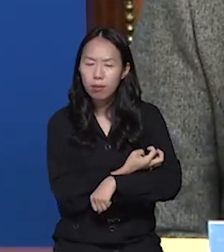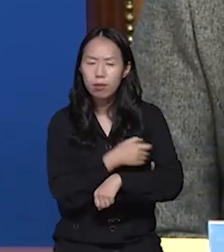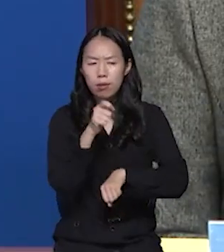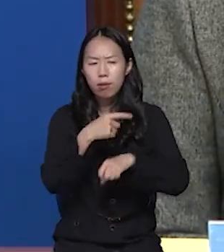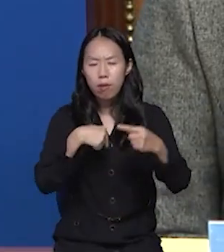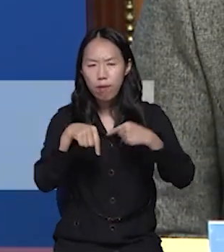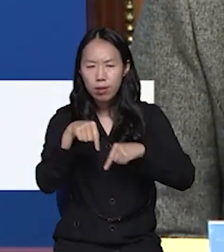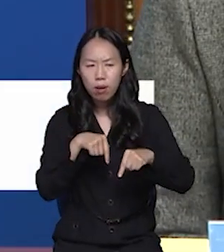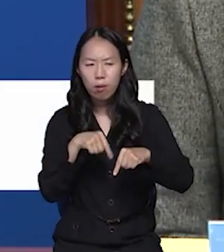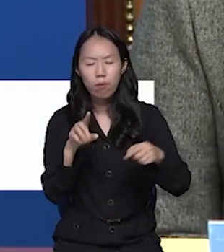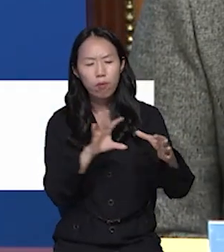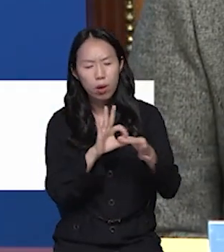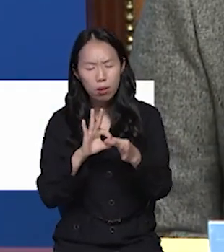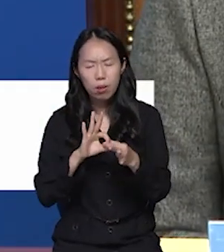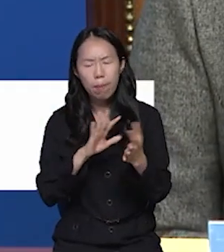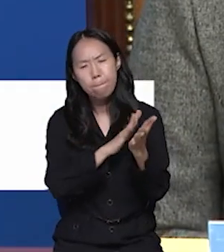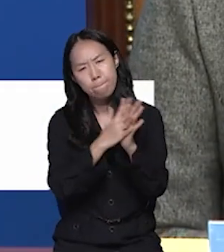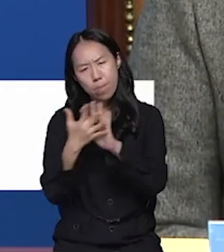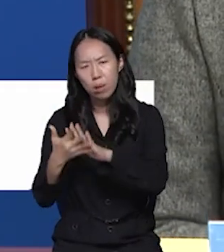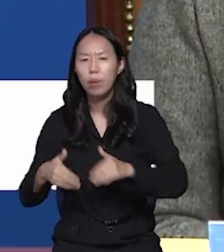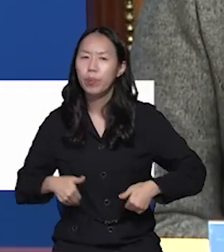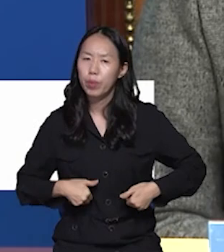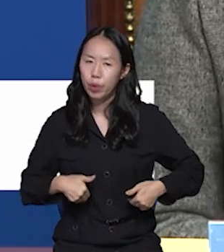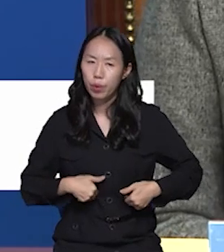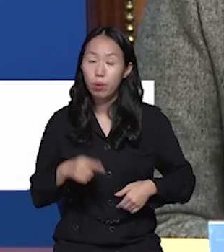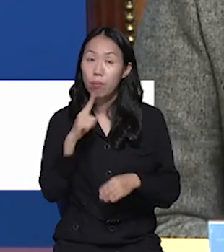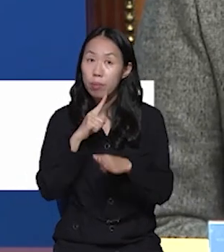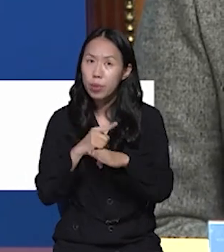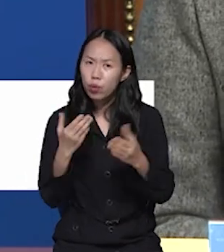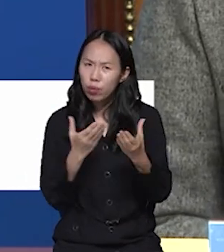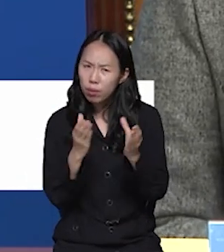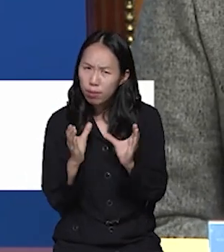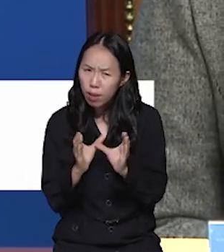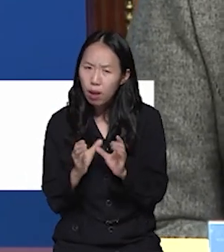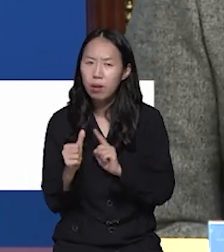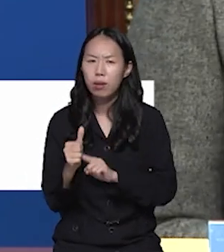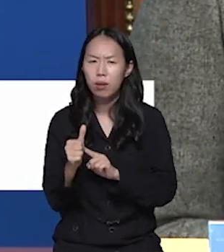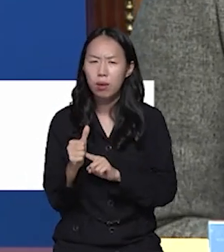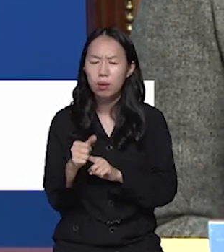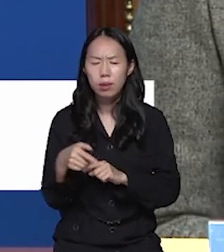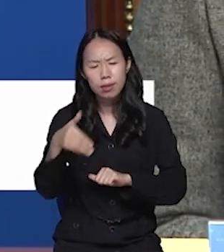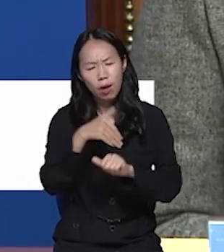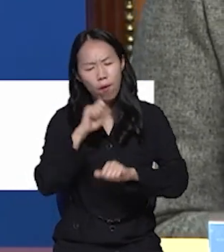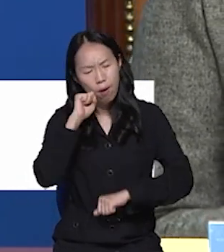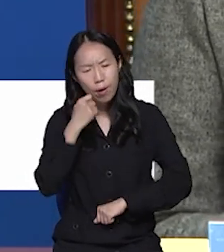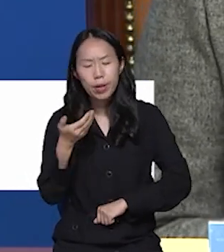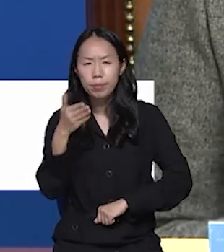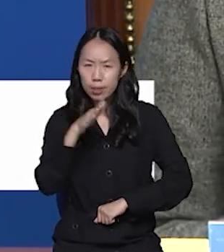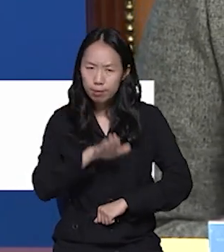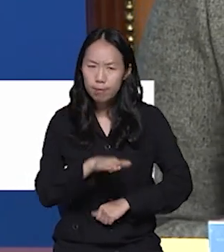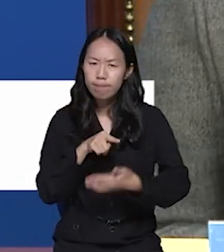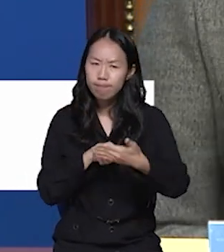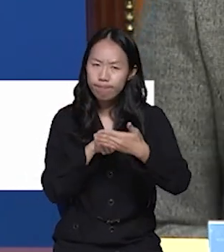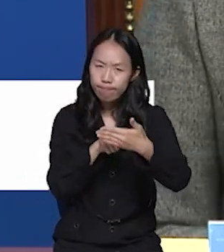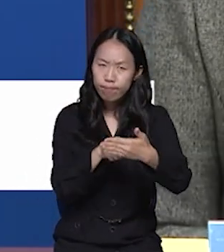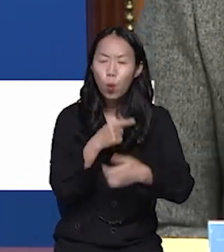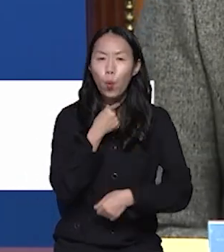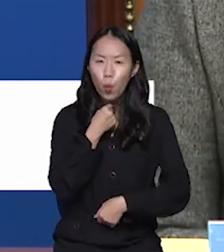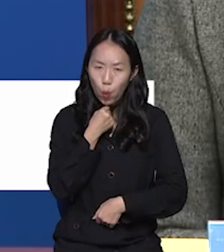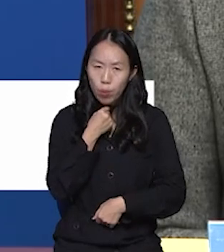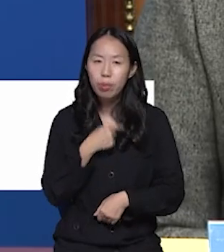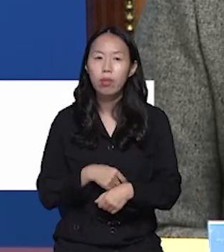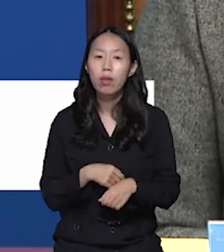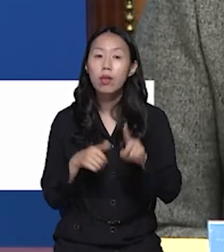완전히 전환해야 합니다 우리 민주당이 어렵지만 그 길을 가겠습니다